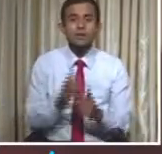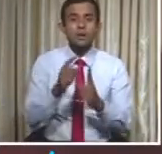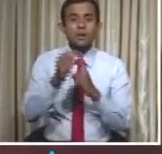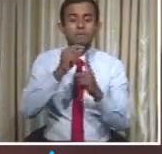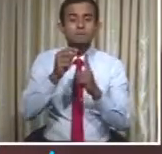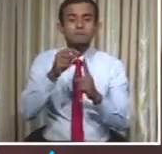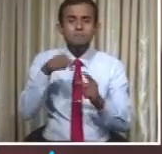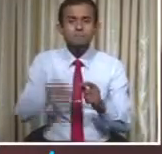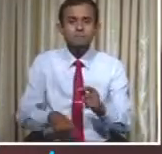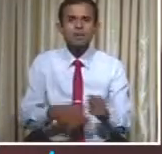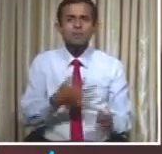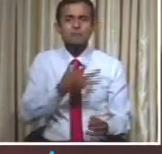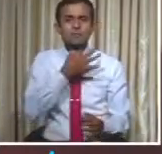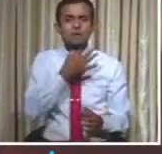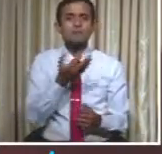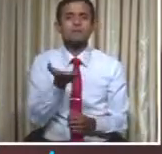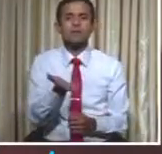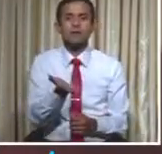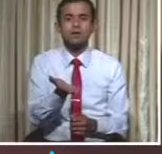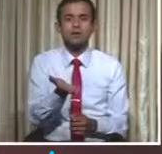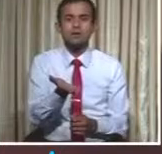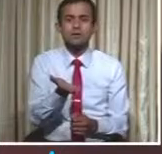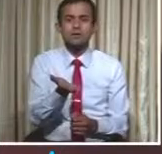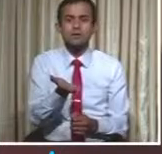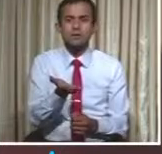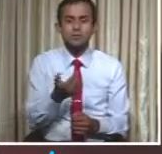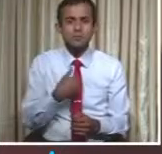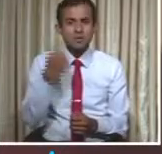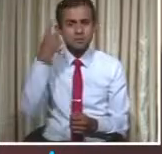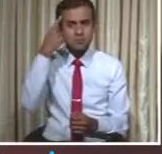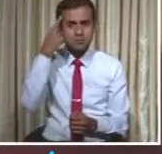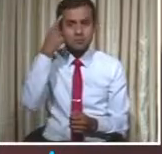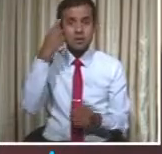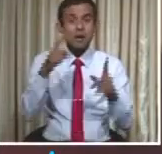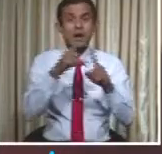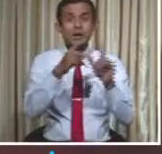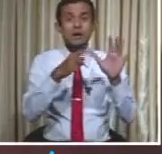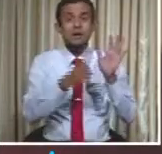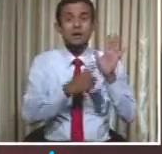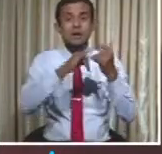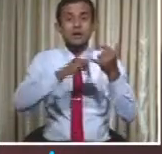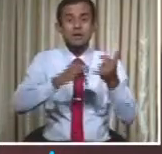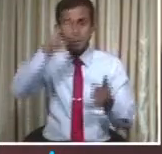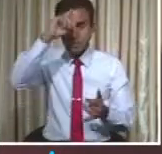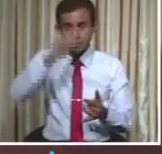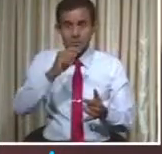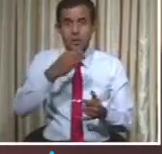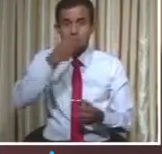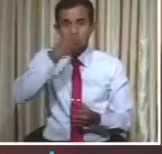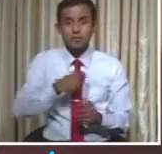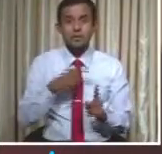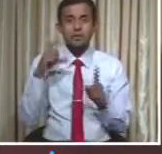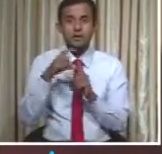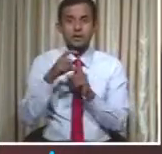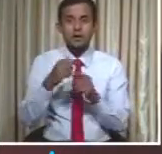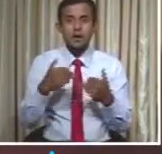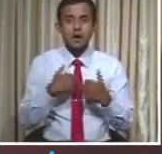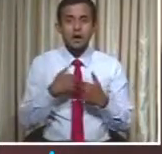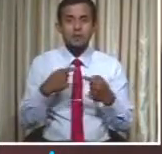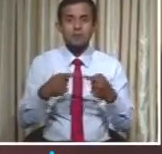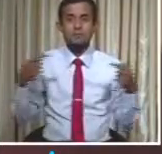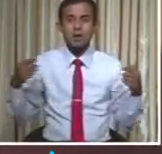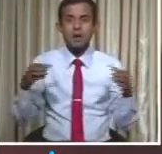මේවා ජෝක් වෙන්න තව හේතුවක්. දැන් මට මතකයි මෙතන ඉන්නවා ඩල්ලස් සලහප්පරුව මැතිතුමා මාතර දිස්ත්‍රික්කේ අපේ